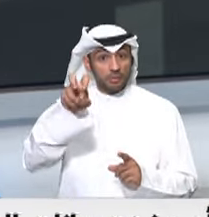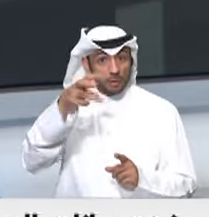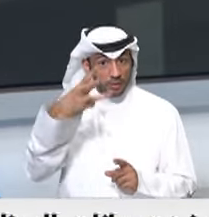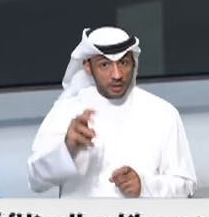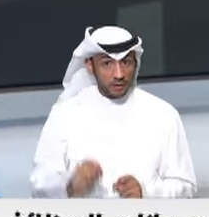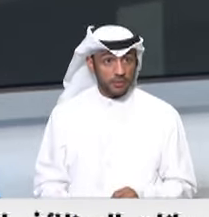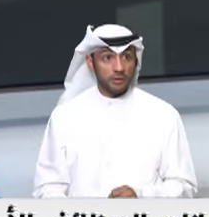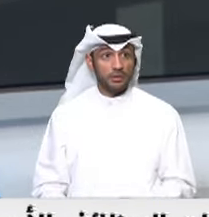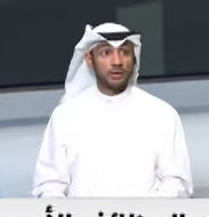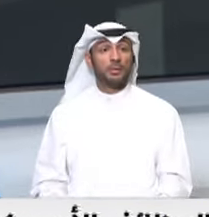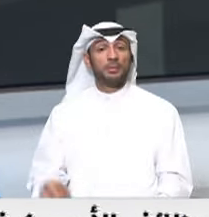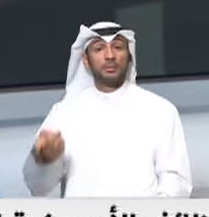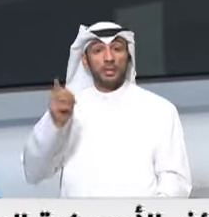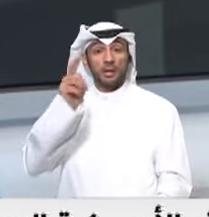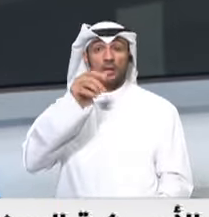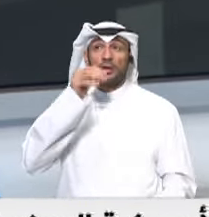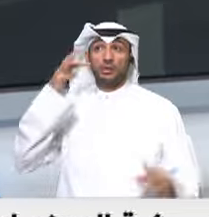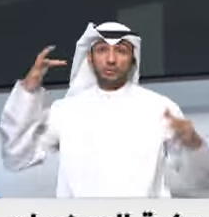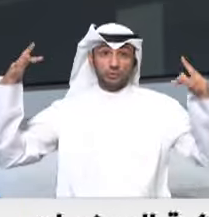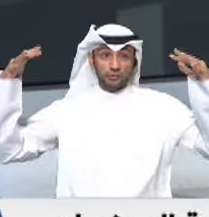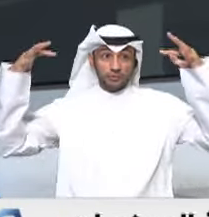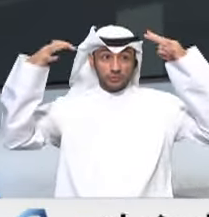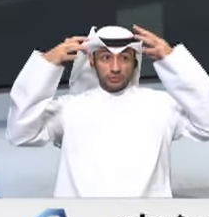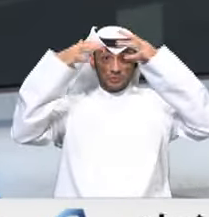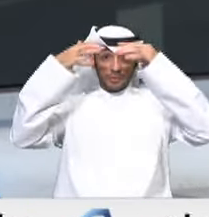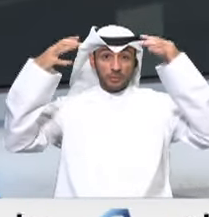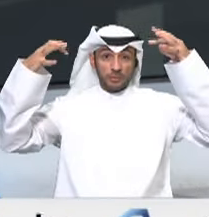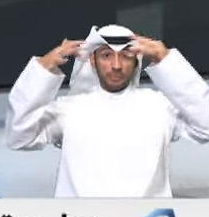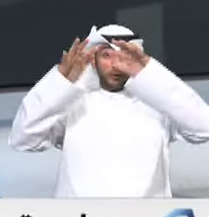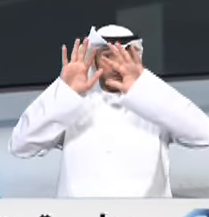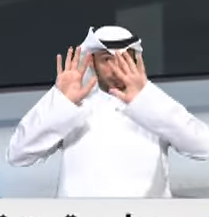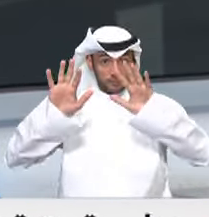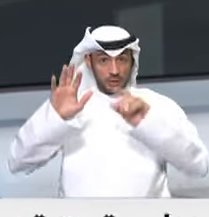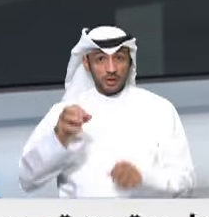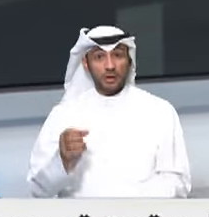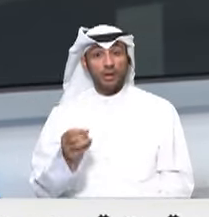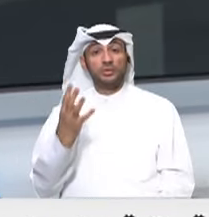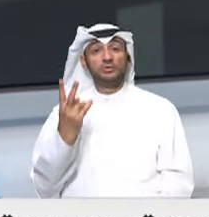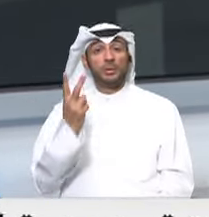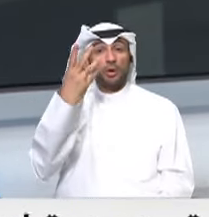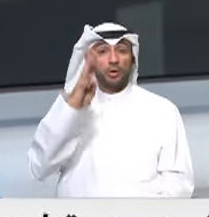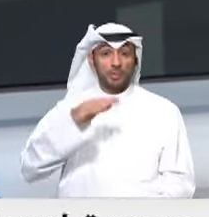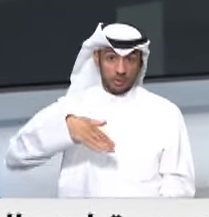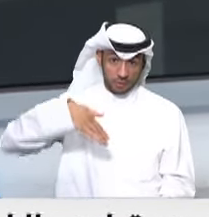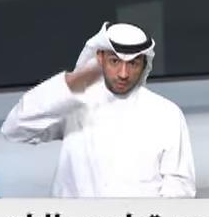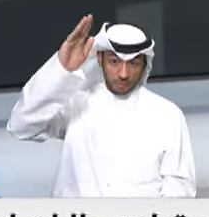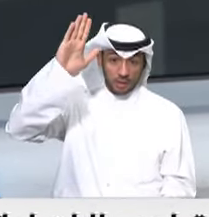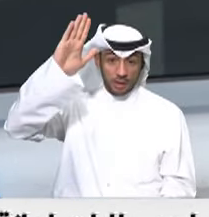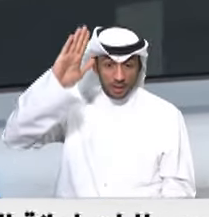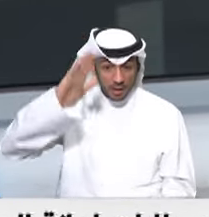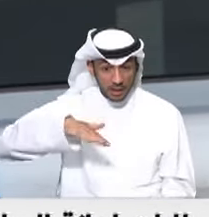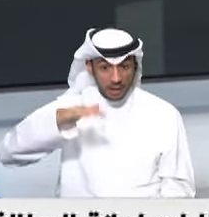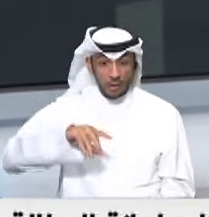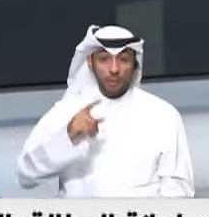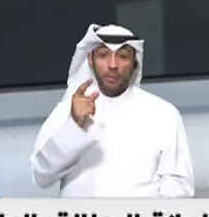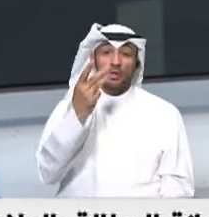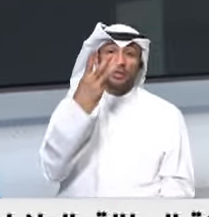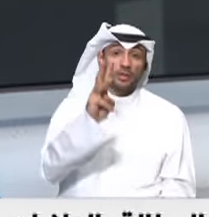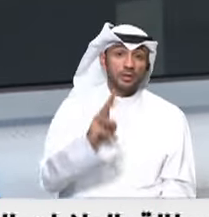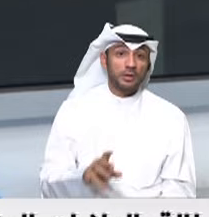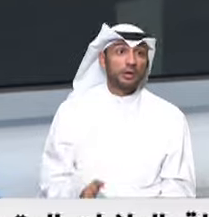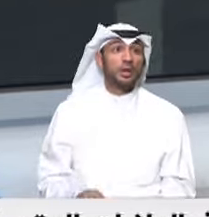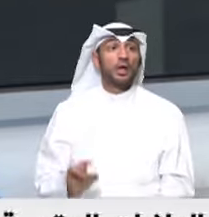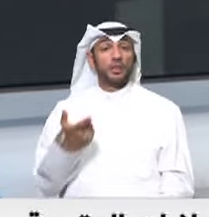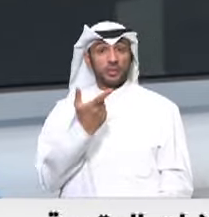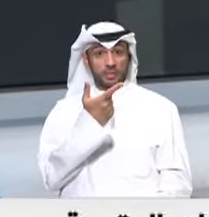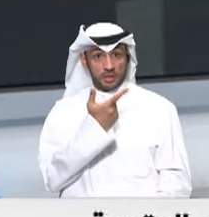الاثنين مع عبور بعض السحب على بعض المناطق 47 عظمى والصغرى 31 والهواء الشمالي غربي من 8 ل 30 اما في يومي